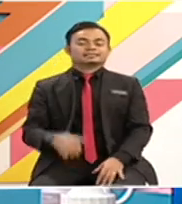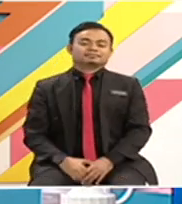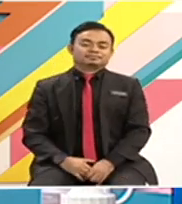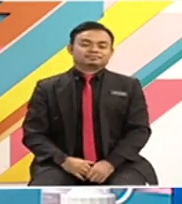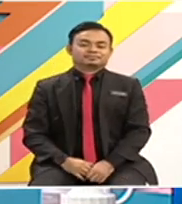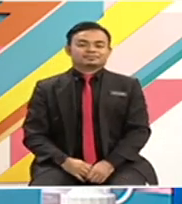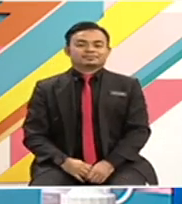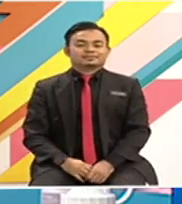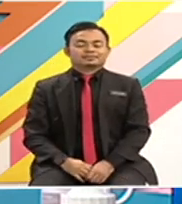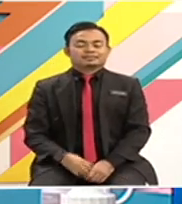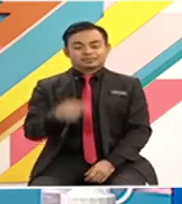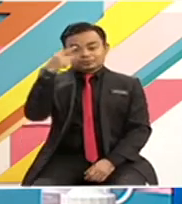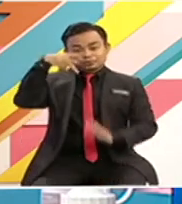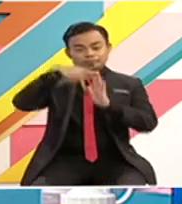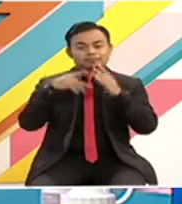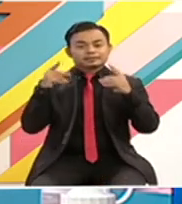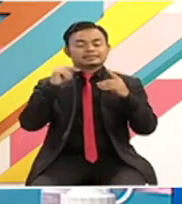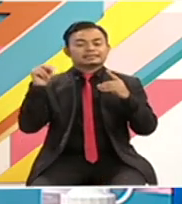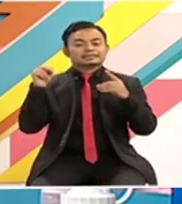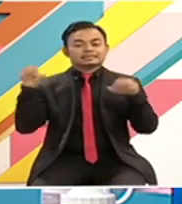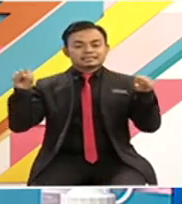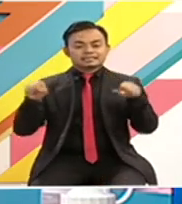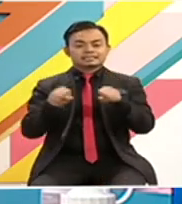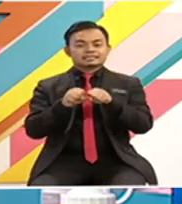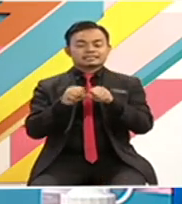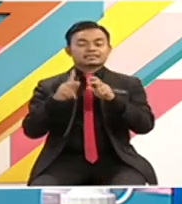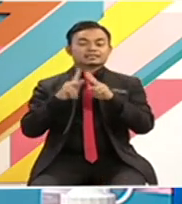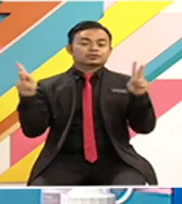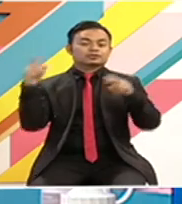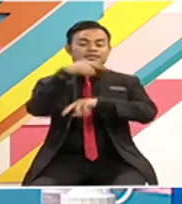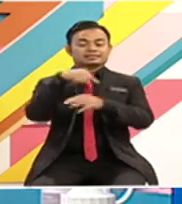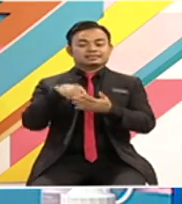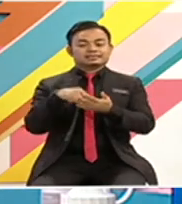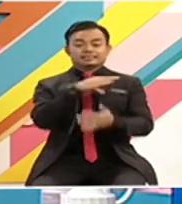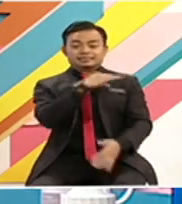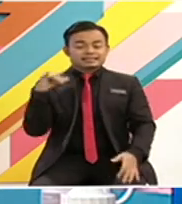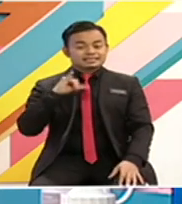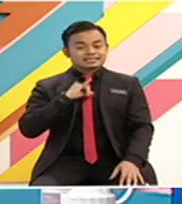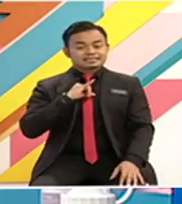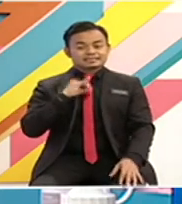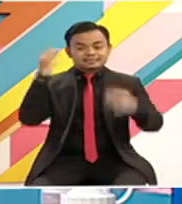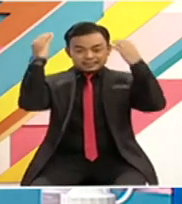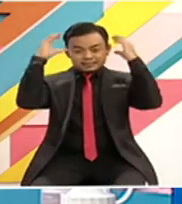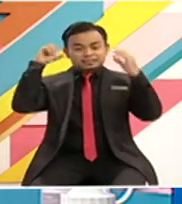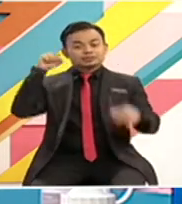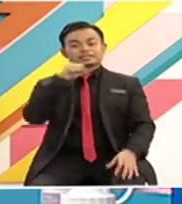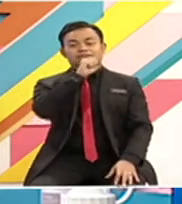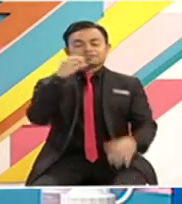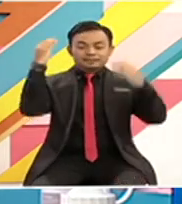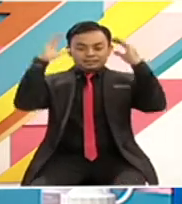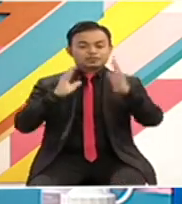kontrol pada hari ini untuk murid berpendidikan halteng kita masih lagi bersama UC selaku juru bahasa kita pada hari ini